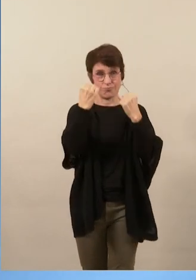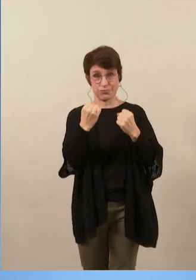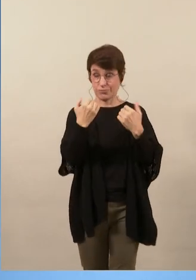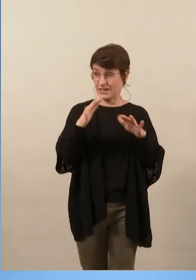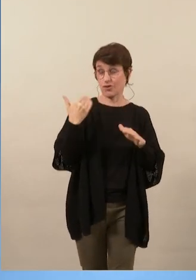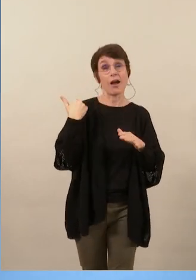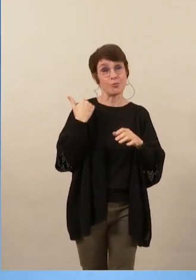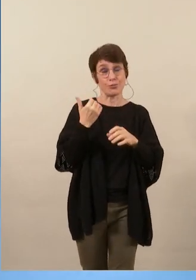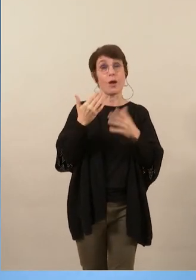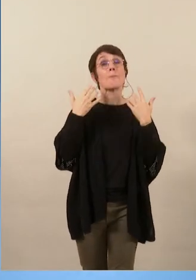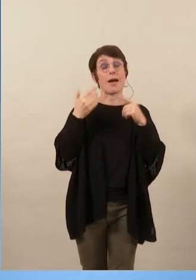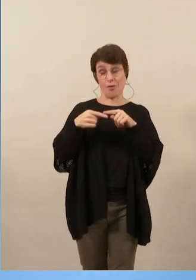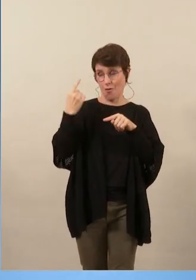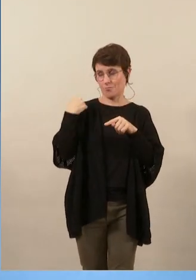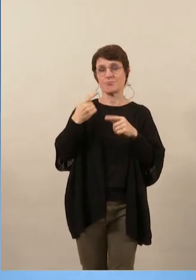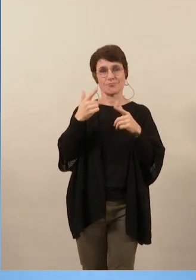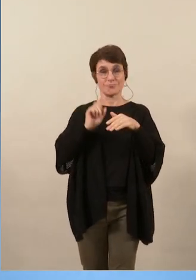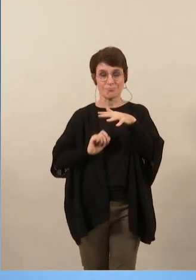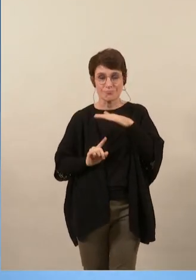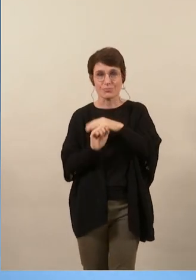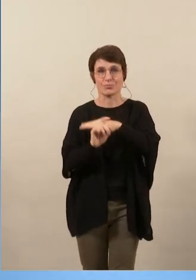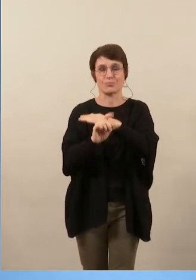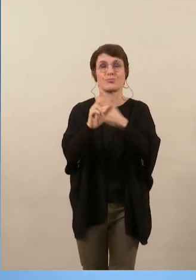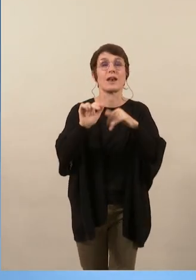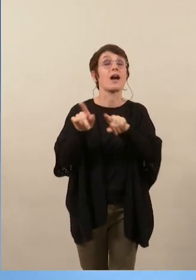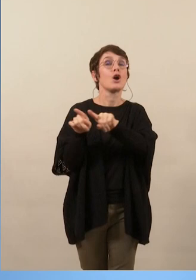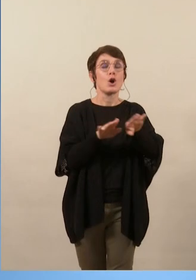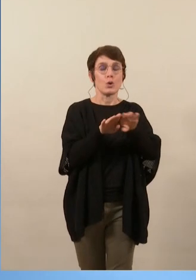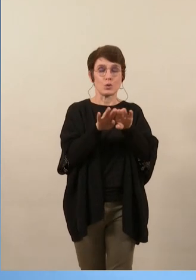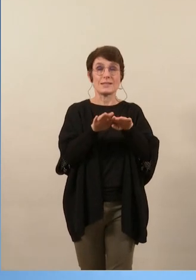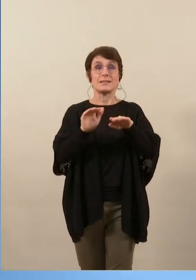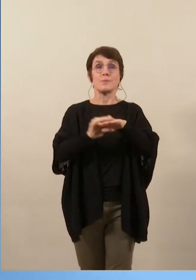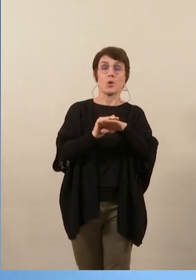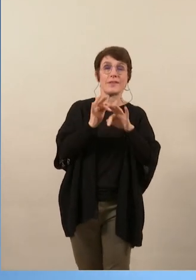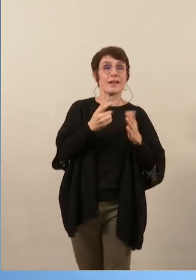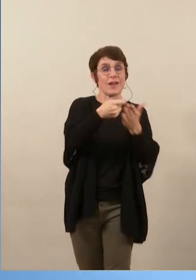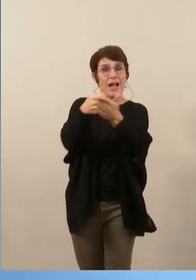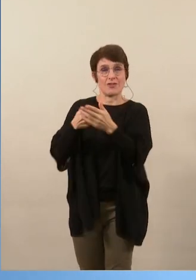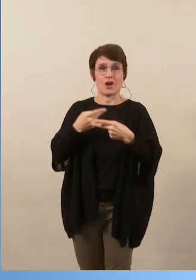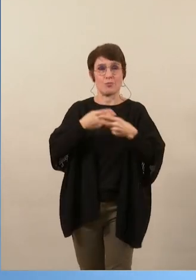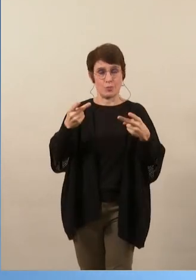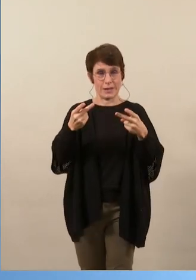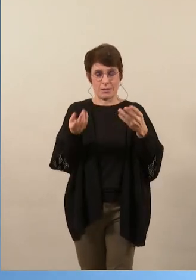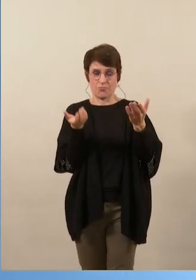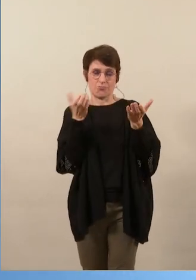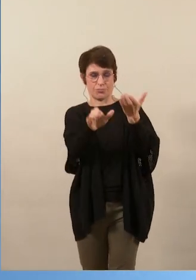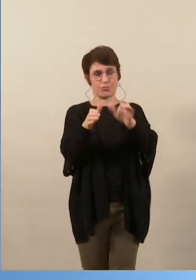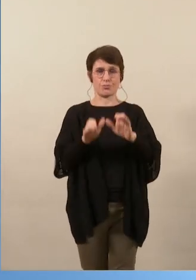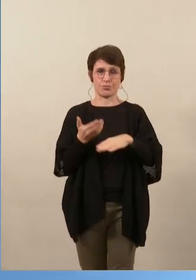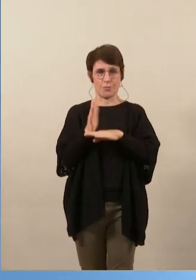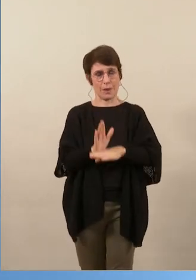dès le printemps dernier la politique d'achat public également qui sera présenté aujourd'hui s'inscrit dans cette ambition